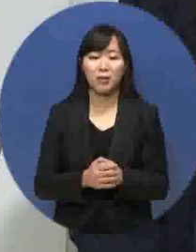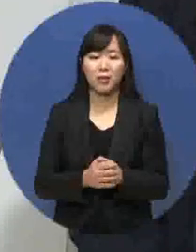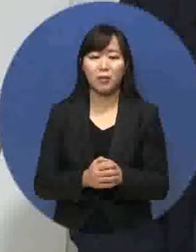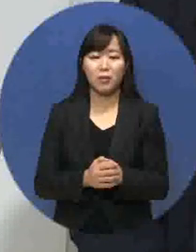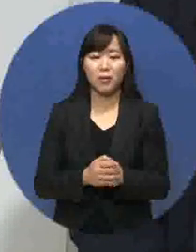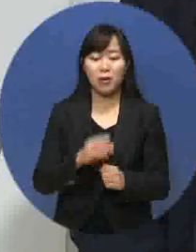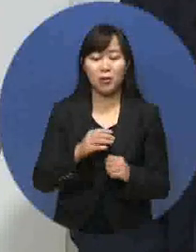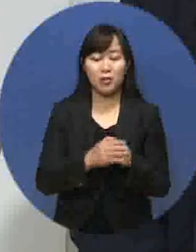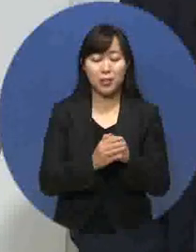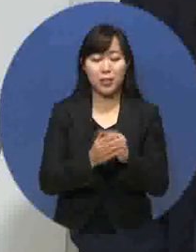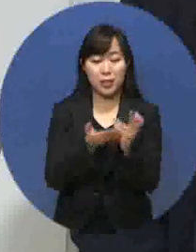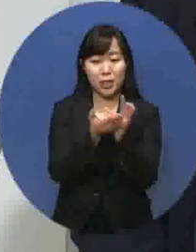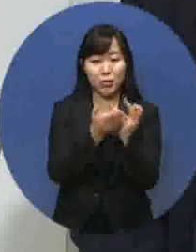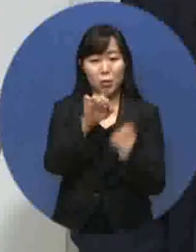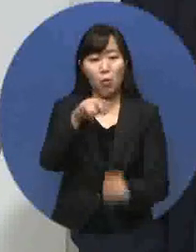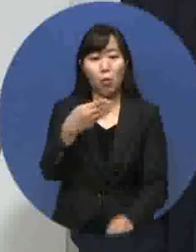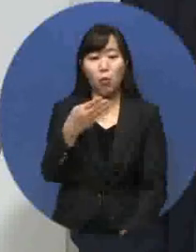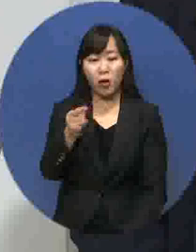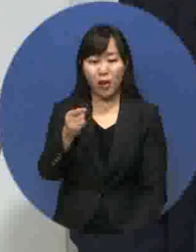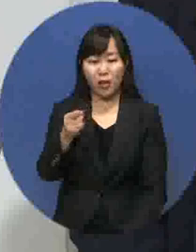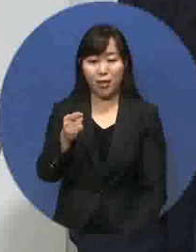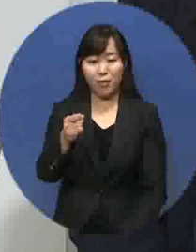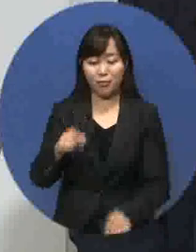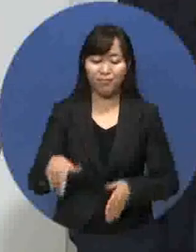원래길도 걷고 하면서